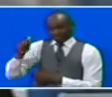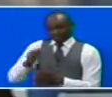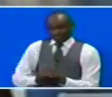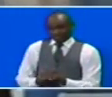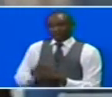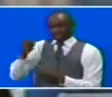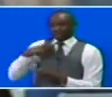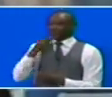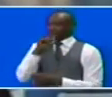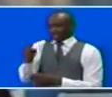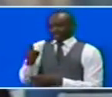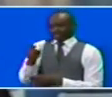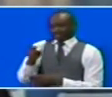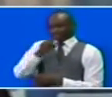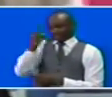Zipapa.